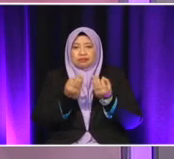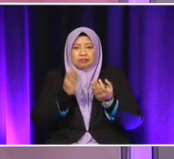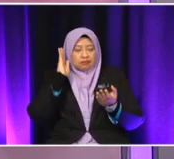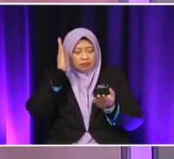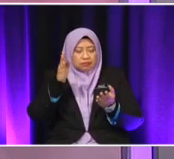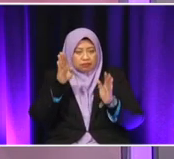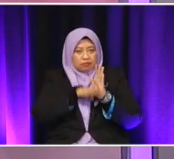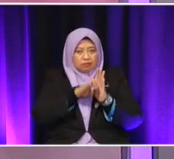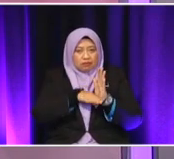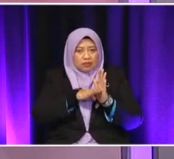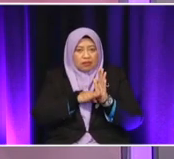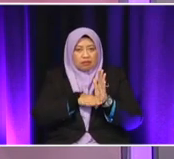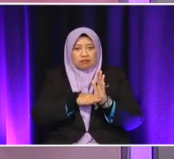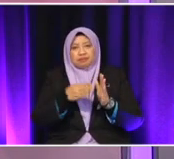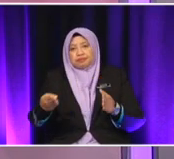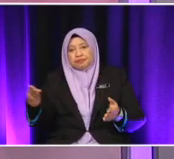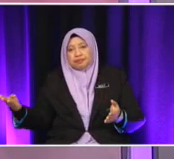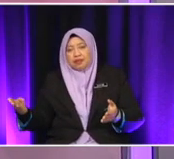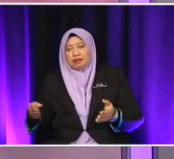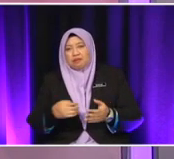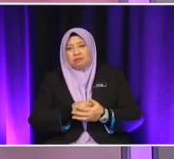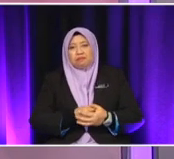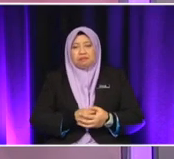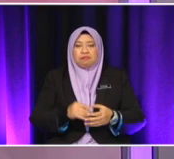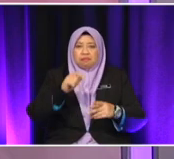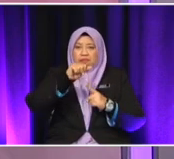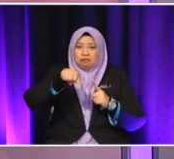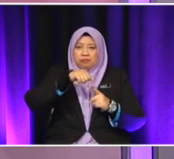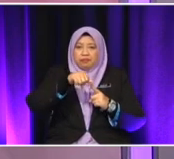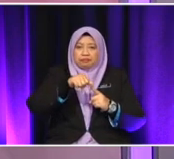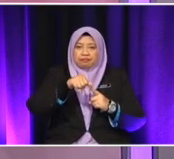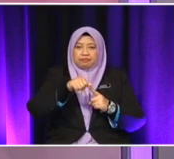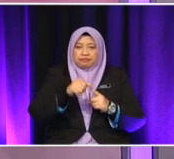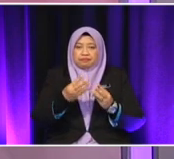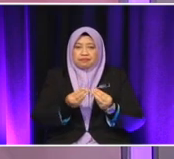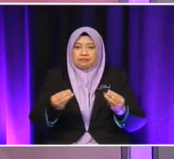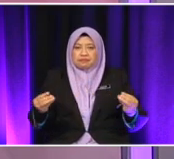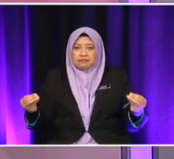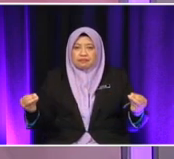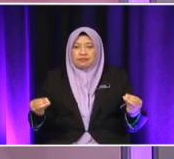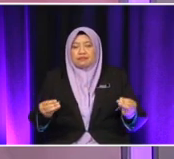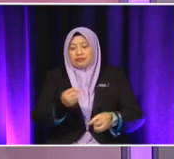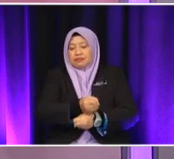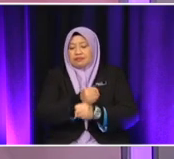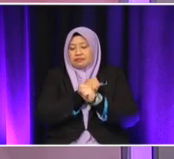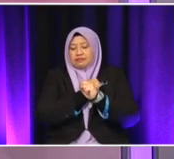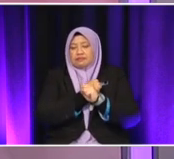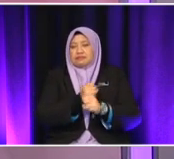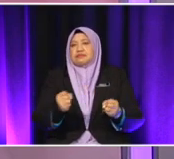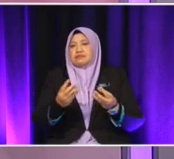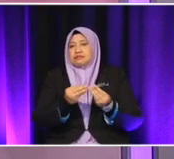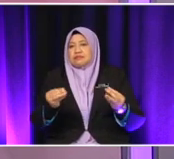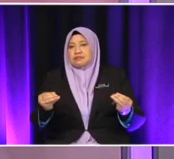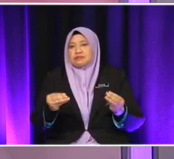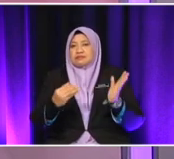penawaran barang tersebut Sebaliknya apabila harga tanah ataupun harga sewa tanah Ah